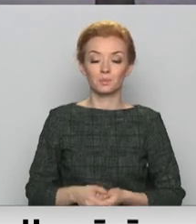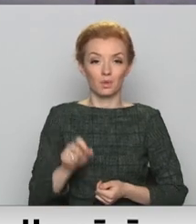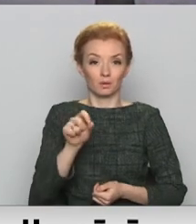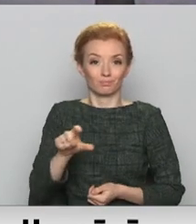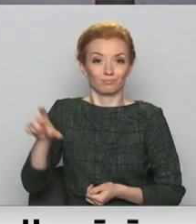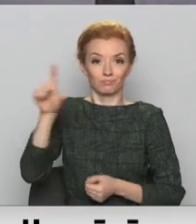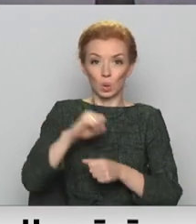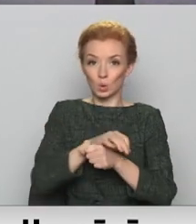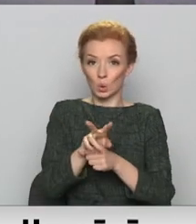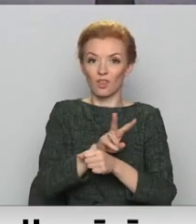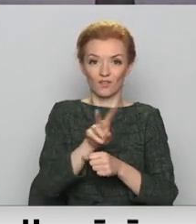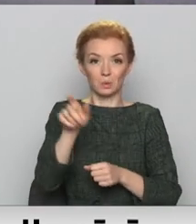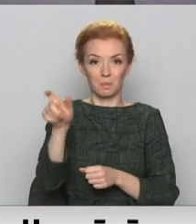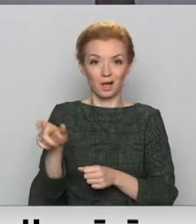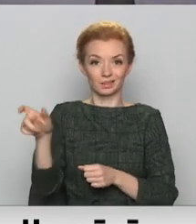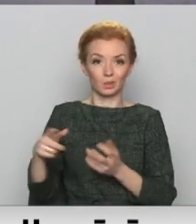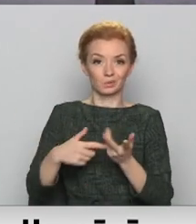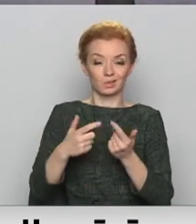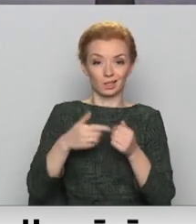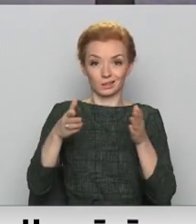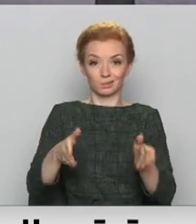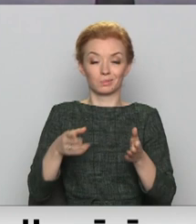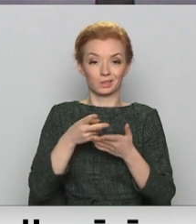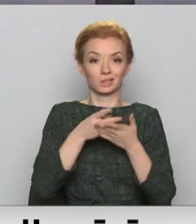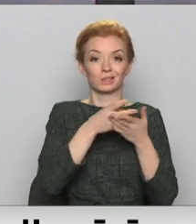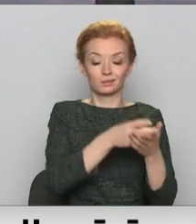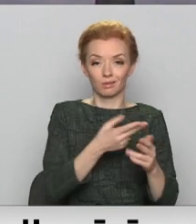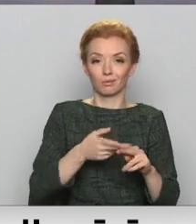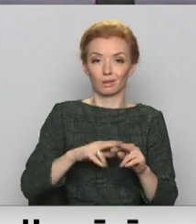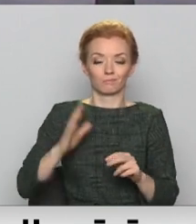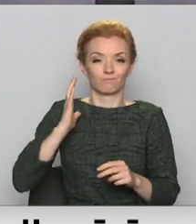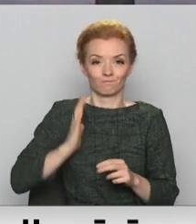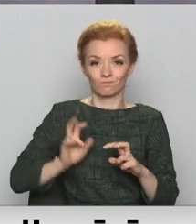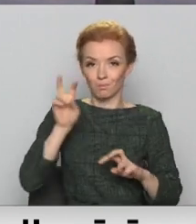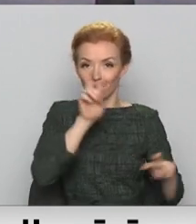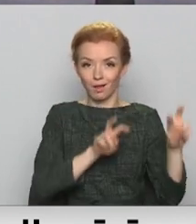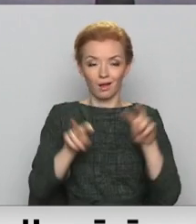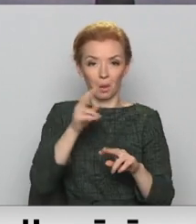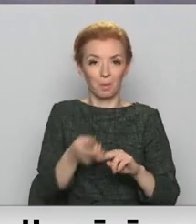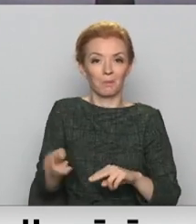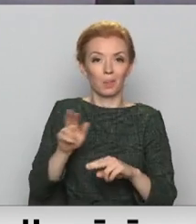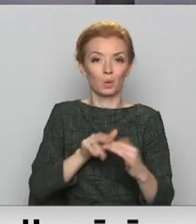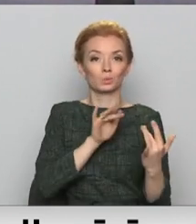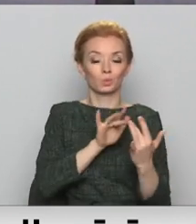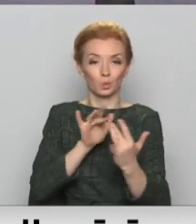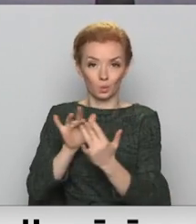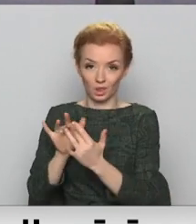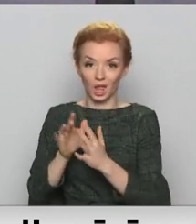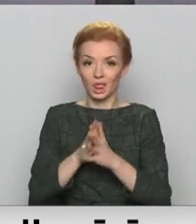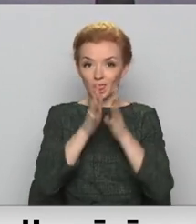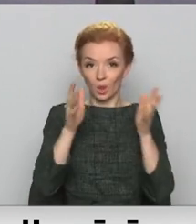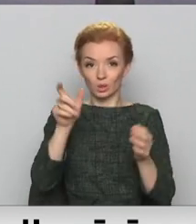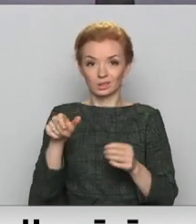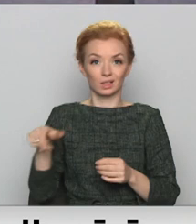Pieaugot COVID-19 pacientu skaitam stacionāros, slimnīcas spiestas meklēt papildu gultas. Vairāki pacienti no